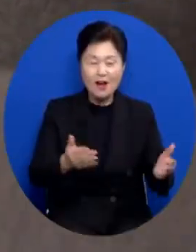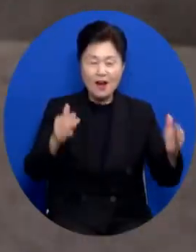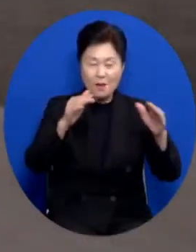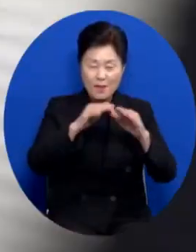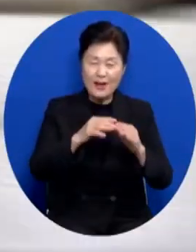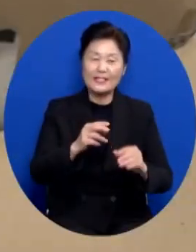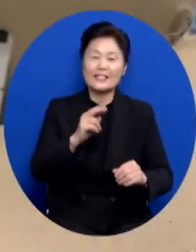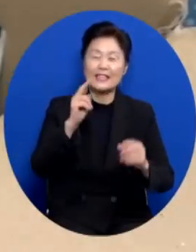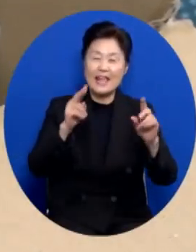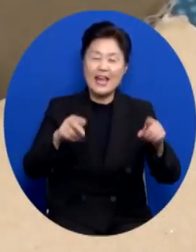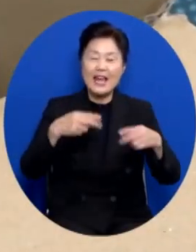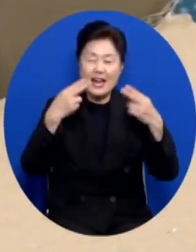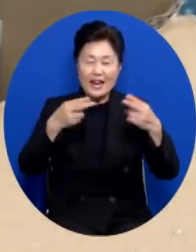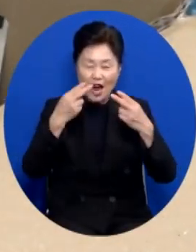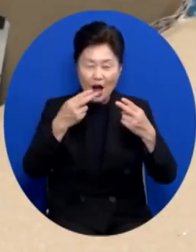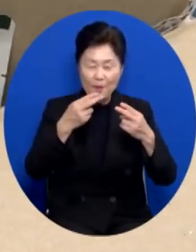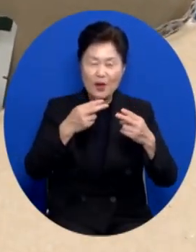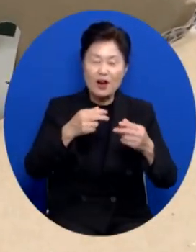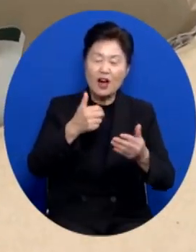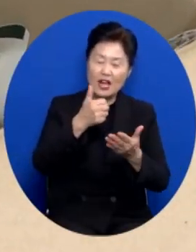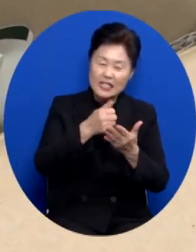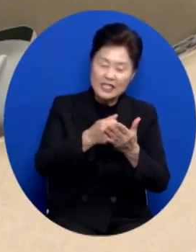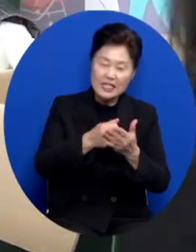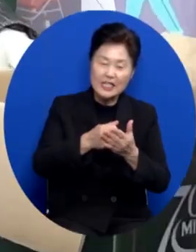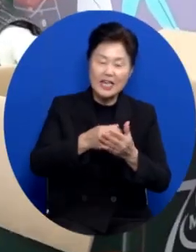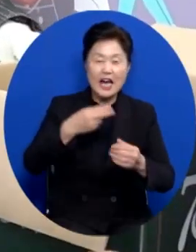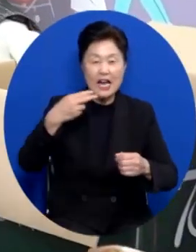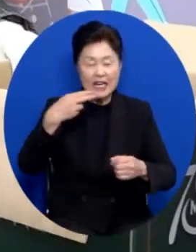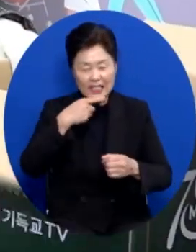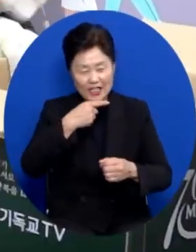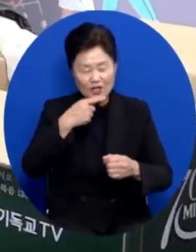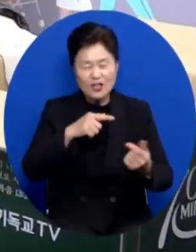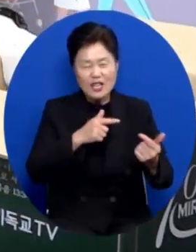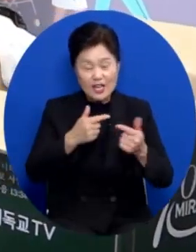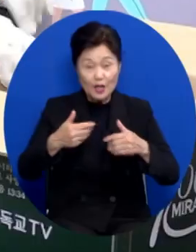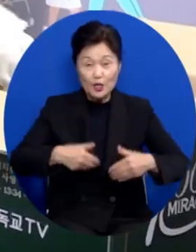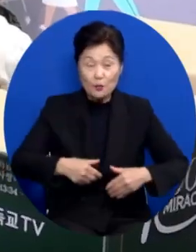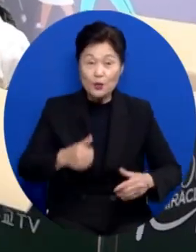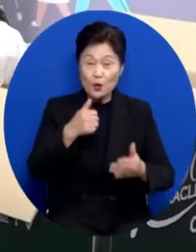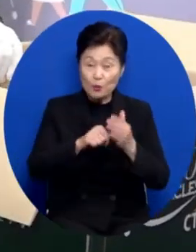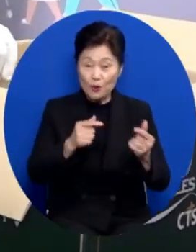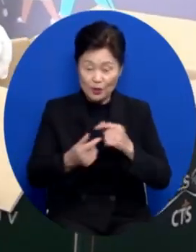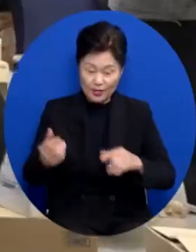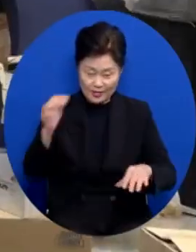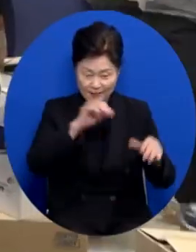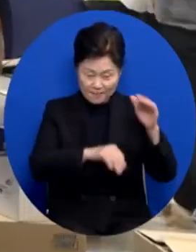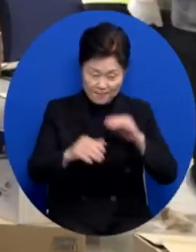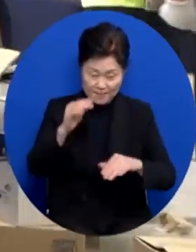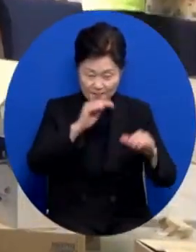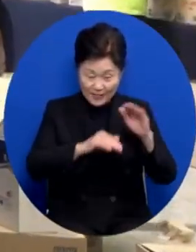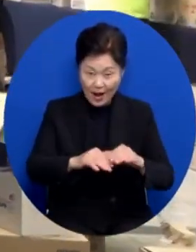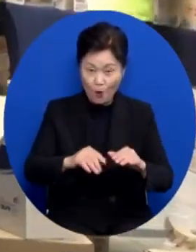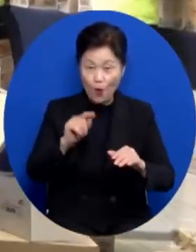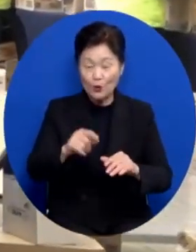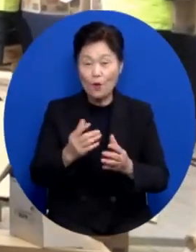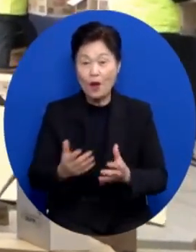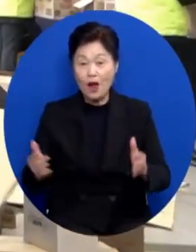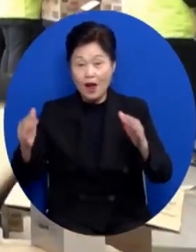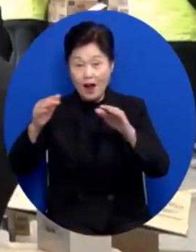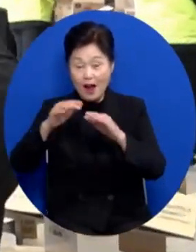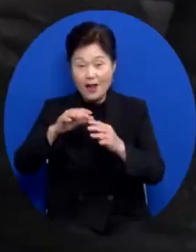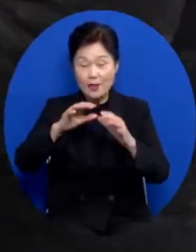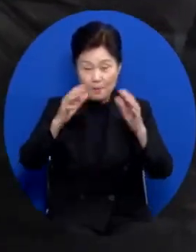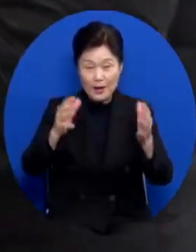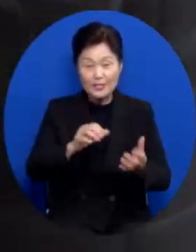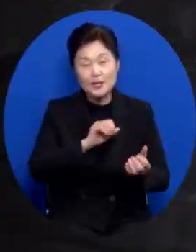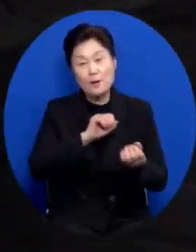햇반, 물티슈와 치약, 칫솔 등 각종 식료품과 생필품을 가지런히 담고 한쪽에선 가득 찬 박스를